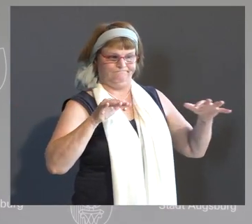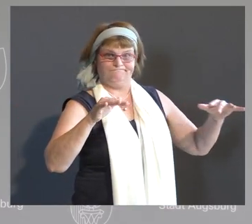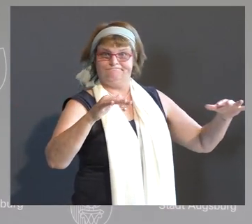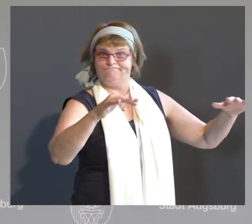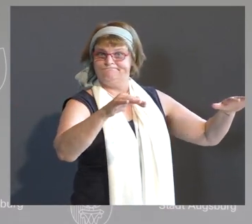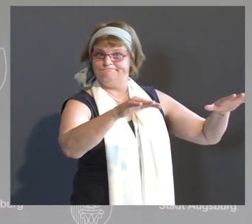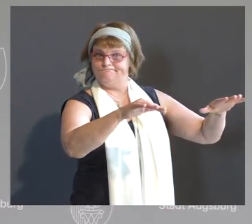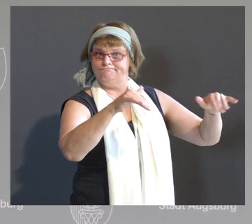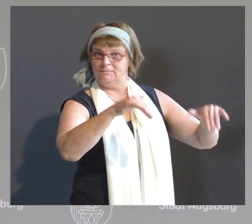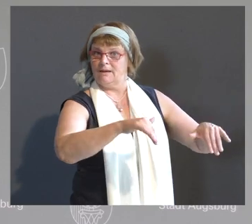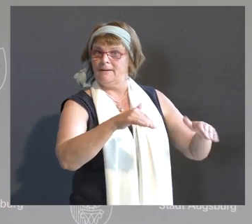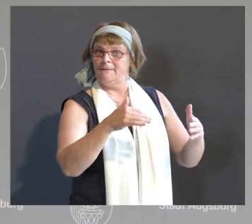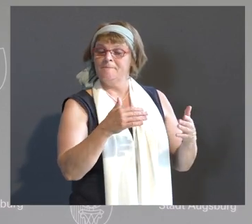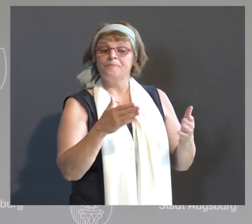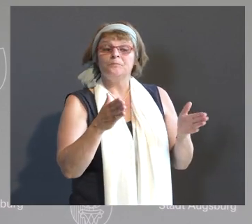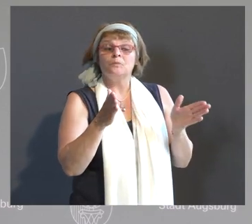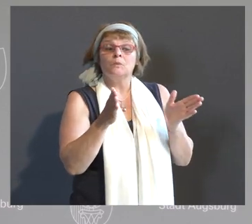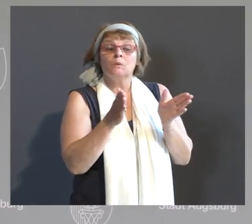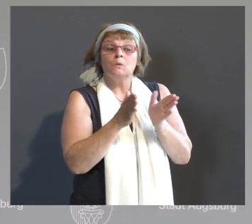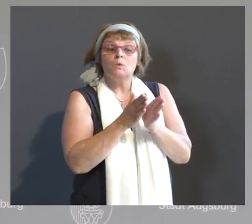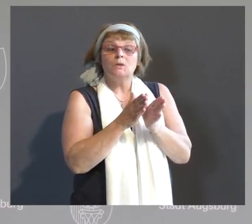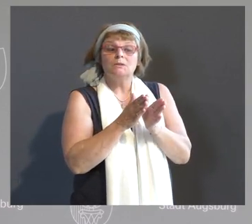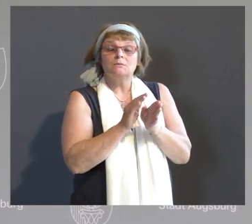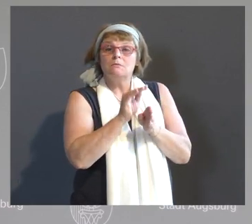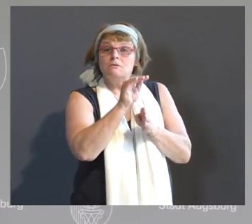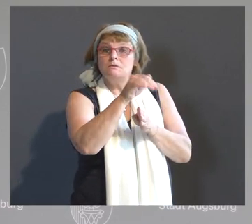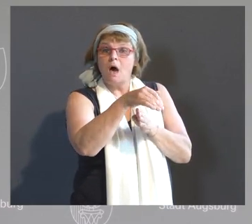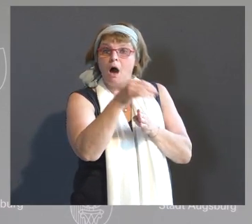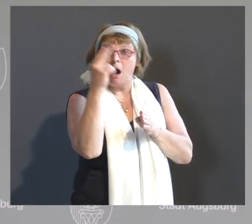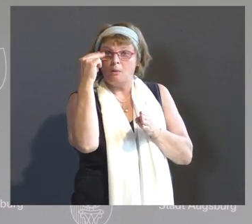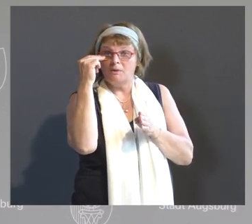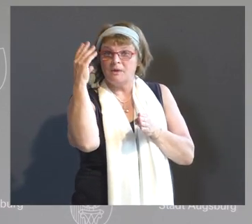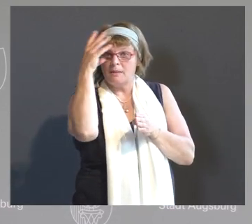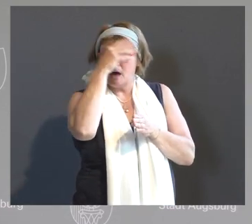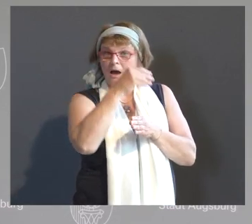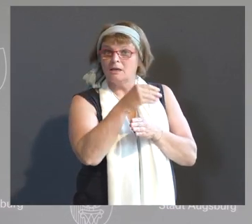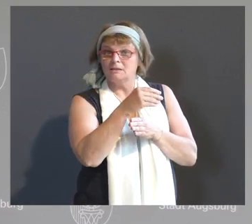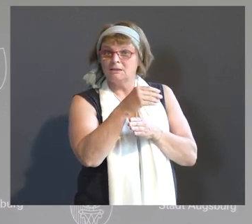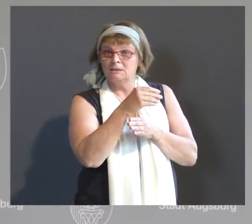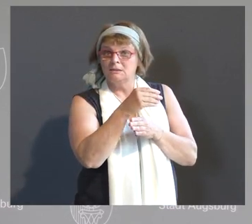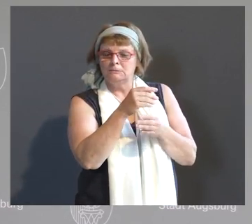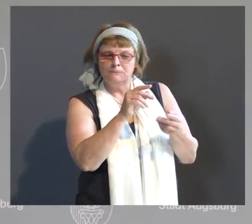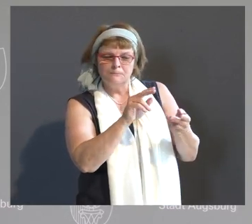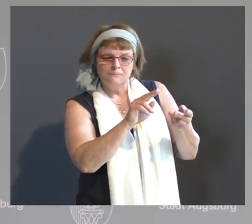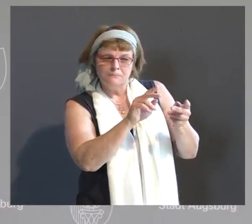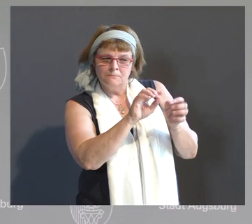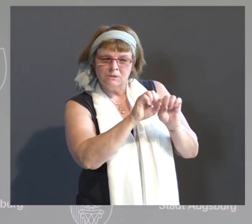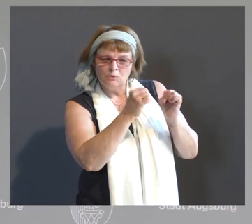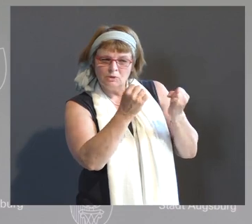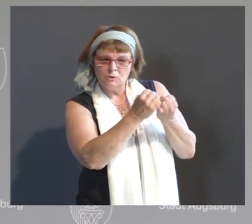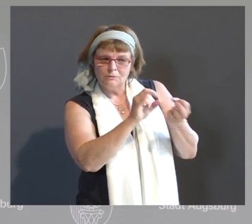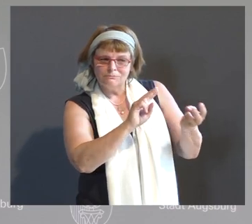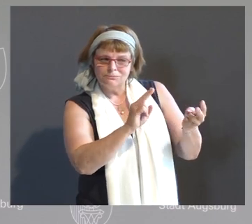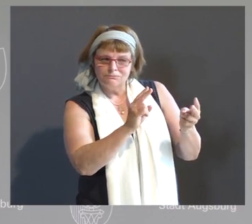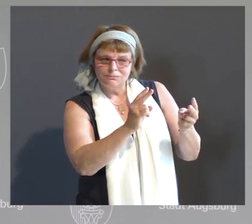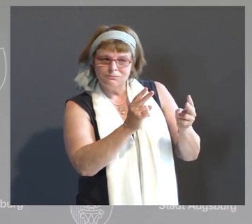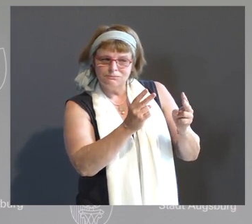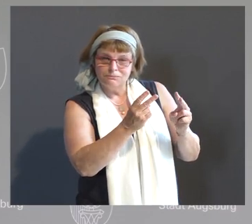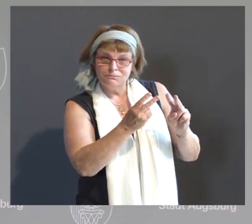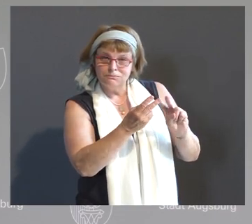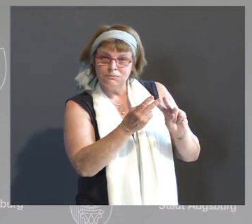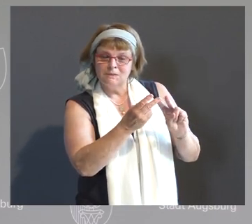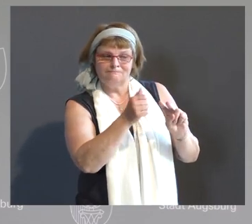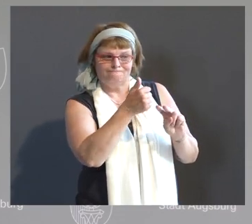festzustellen. Und kurz nach Mitternacht, Bahnsicht, man muss letztlich feststellen, möglicherweise ja dann doch durch rivalisierende